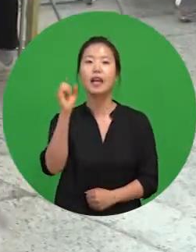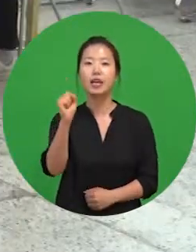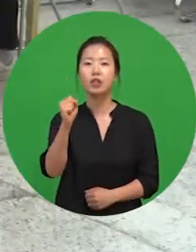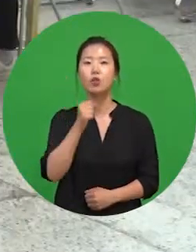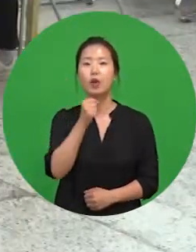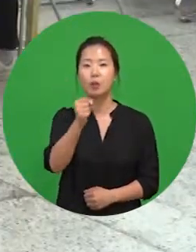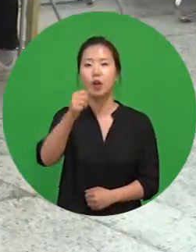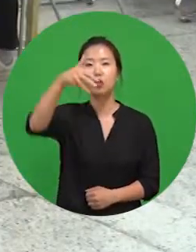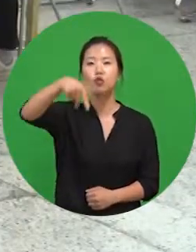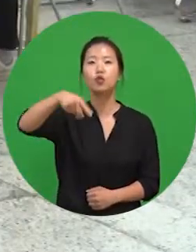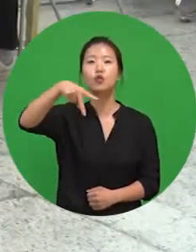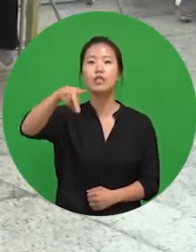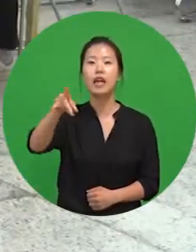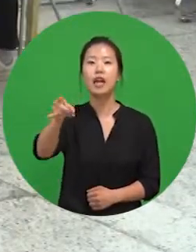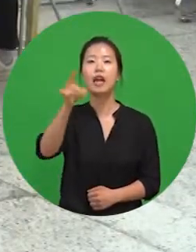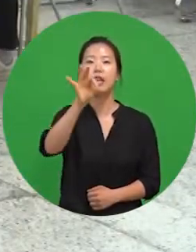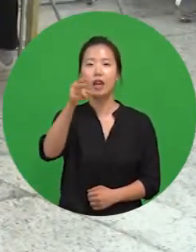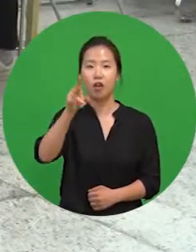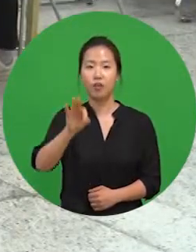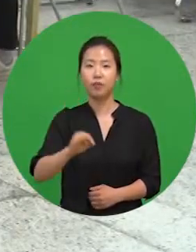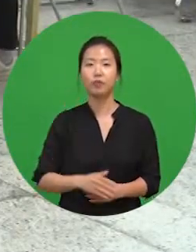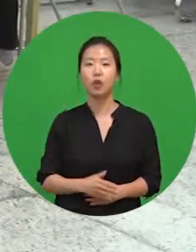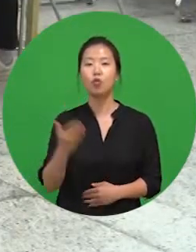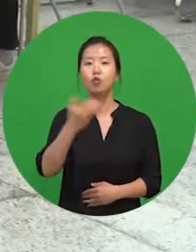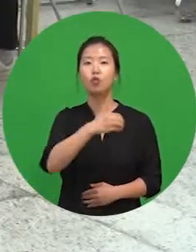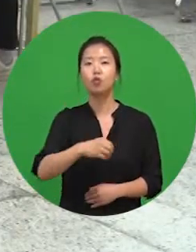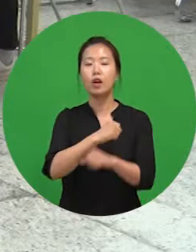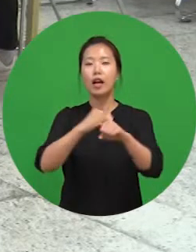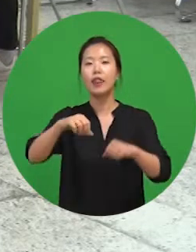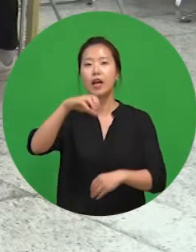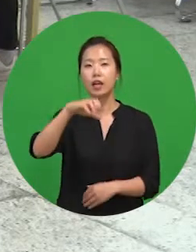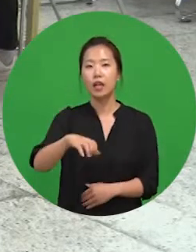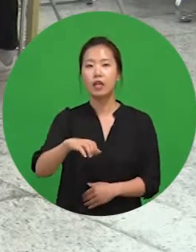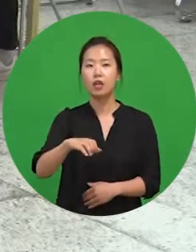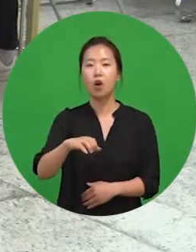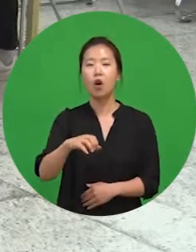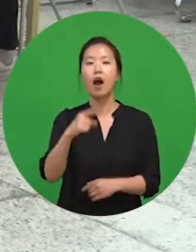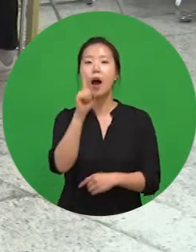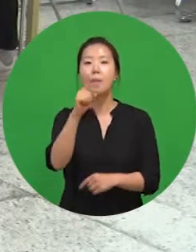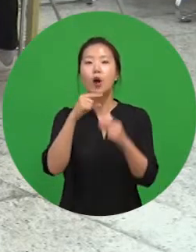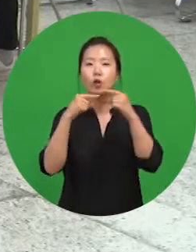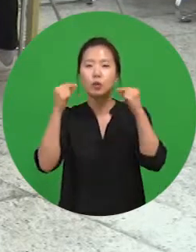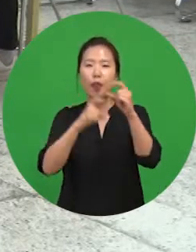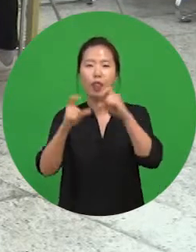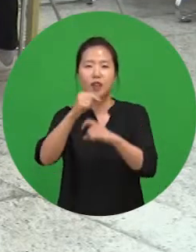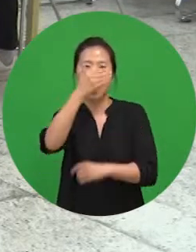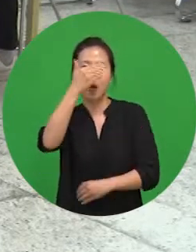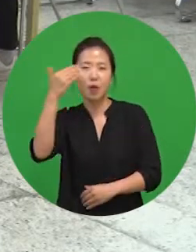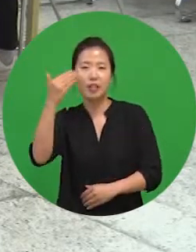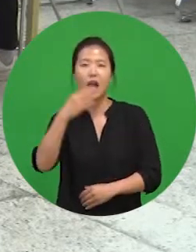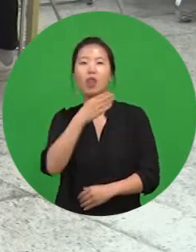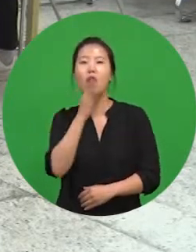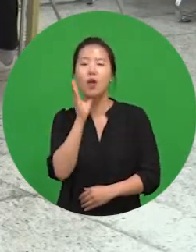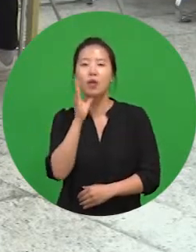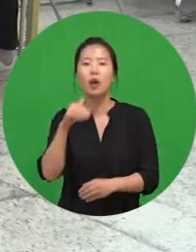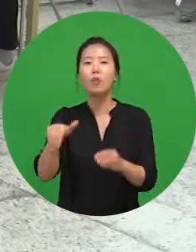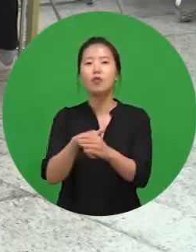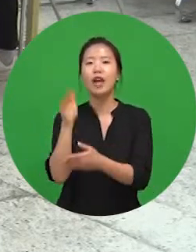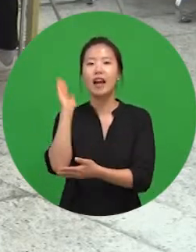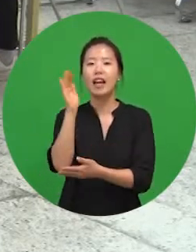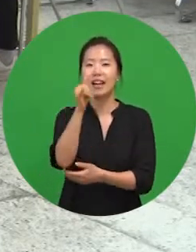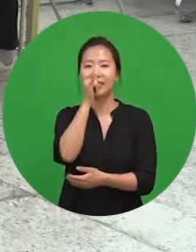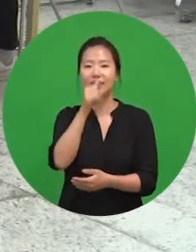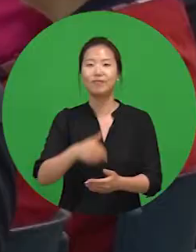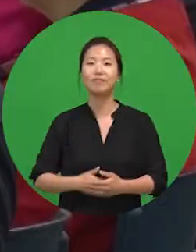GBS 구민 리포터 추세영입니다. 구로구청 강당에서 일소 어르신 문화대학 강의가